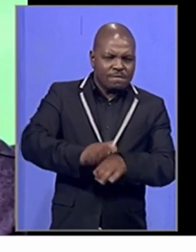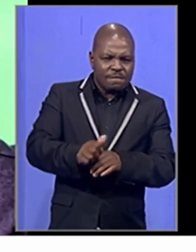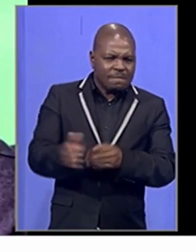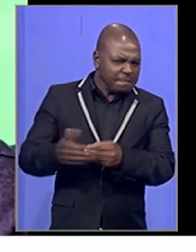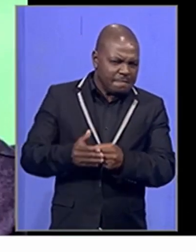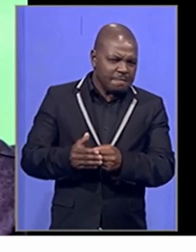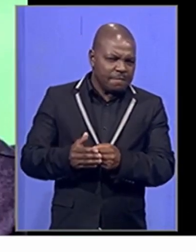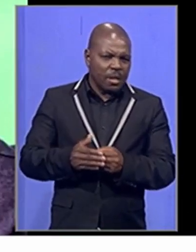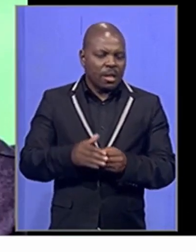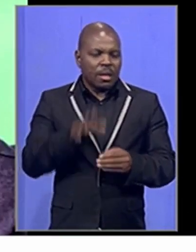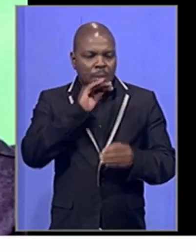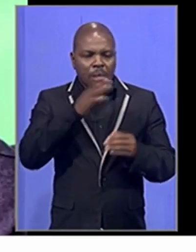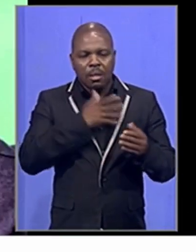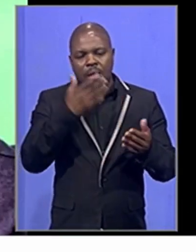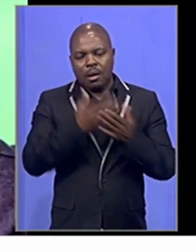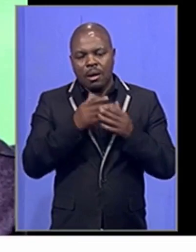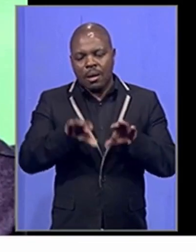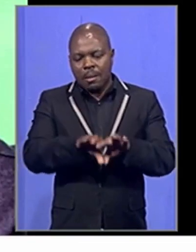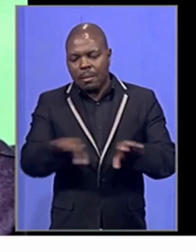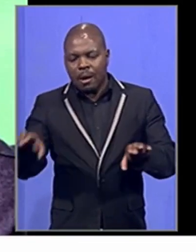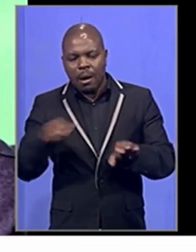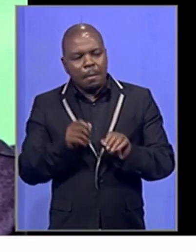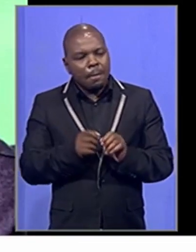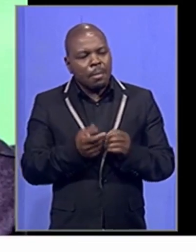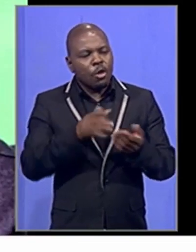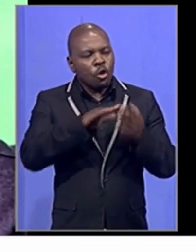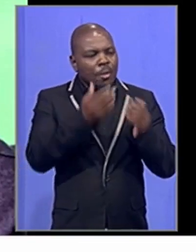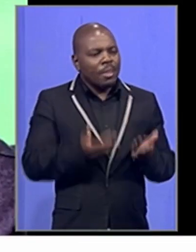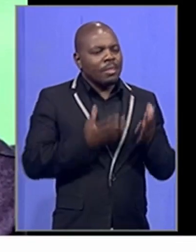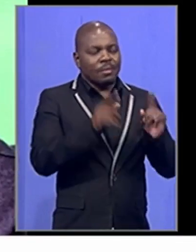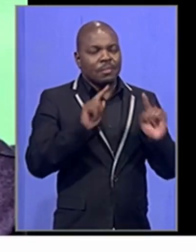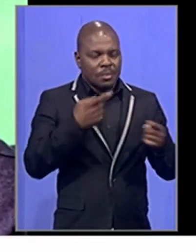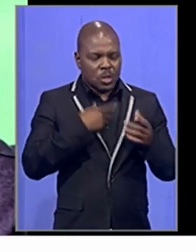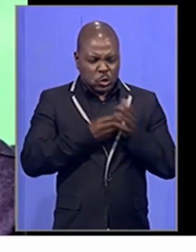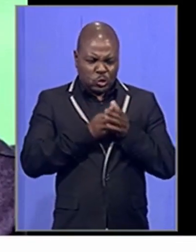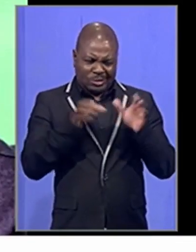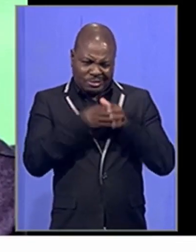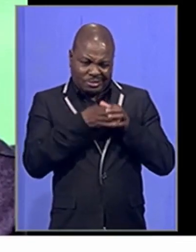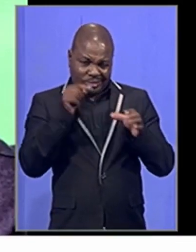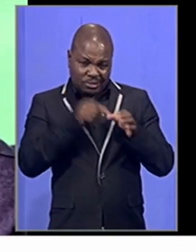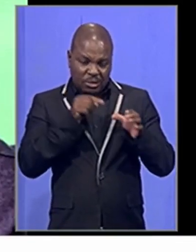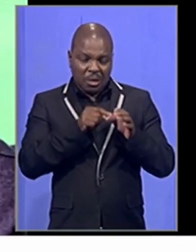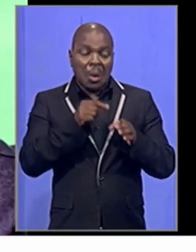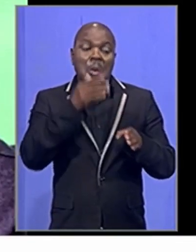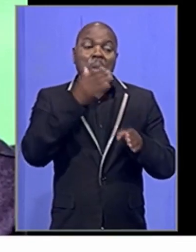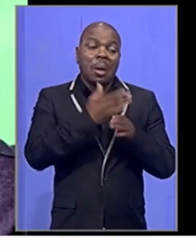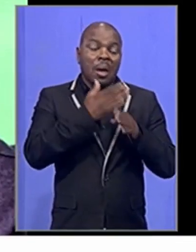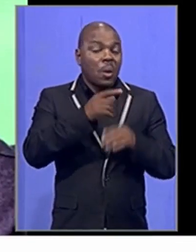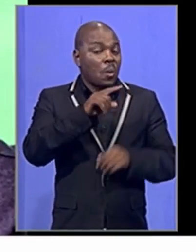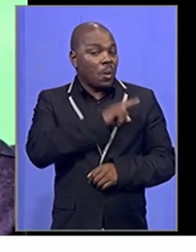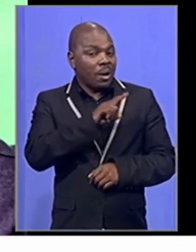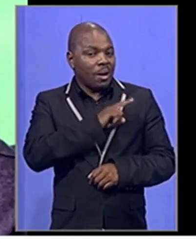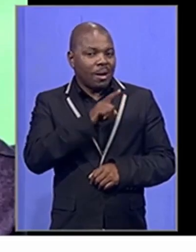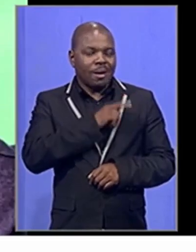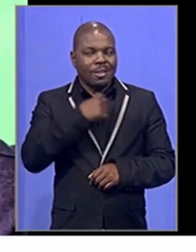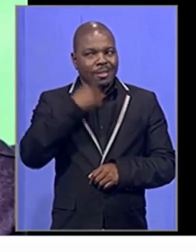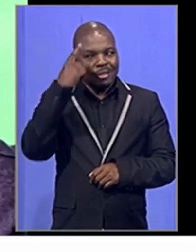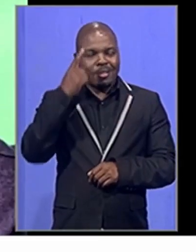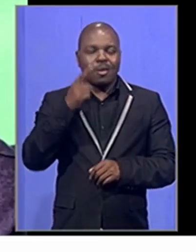ko di-reticulation pipes go ya ko ditepeng. Yaanong segongwana se pelaelo ke gore se dira yalo gore go nne le water